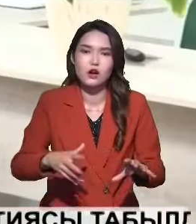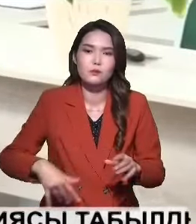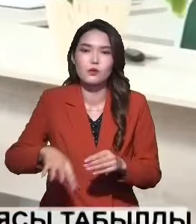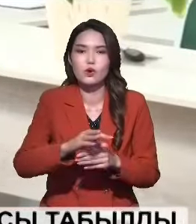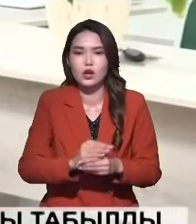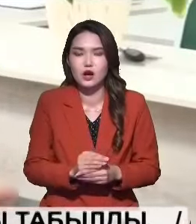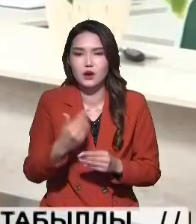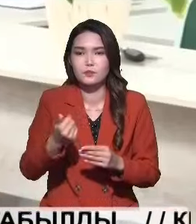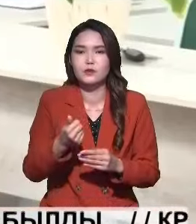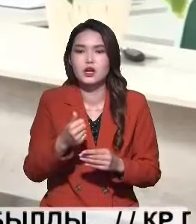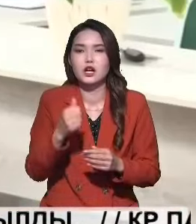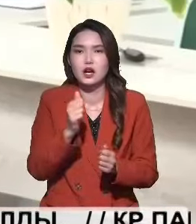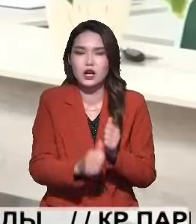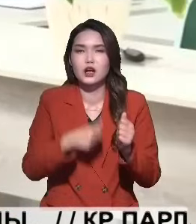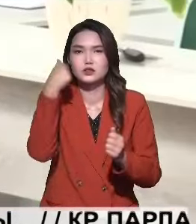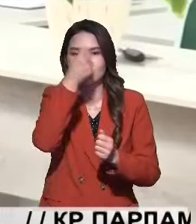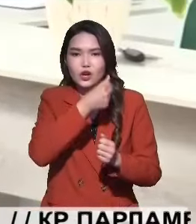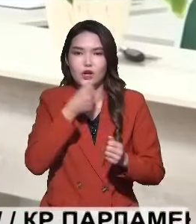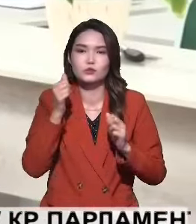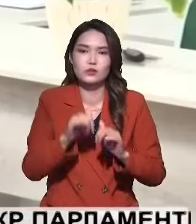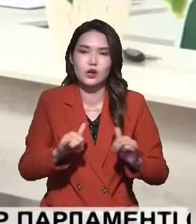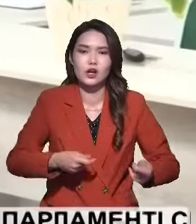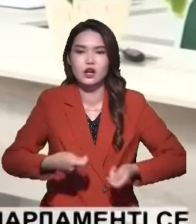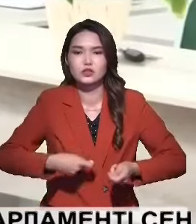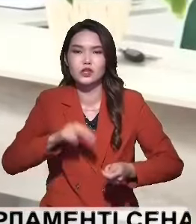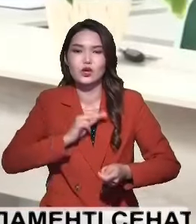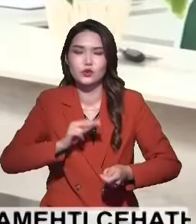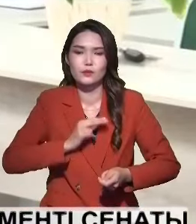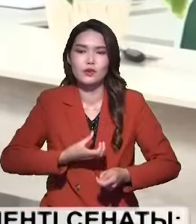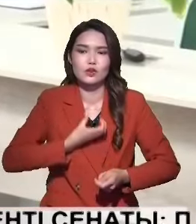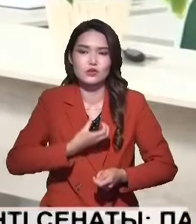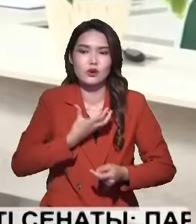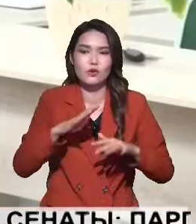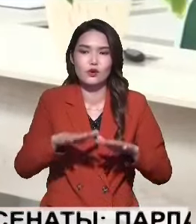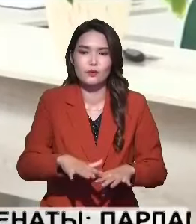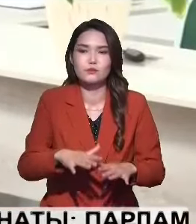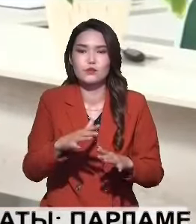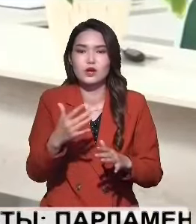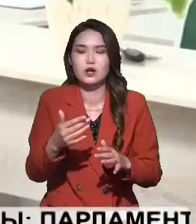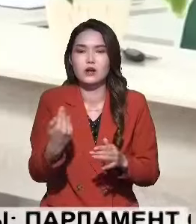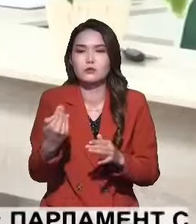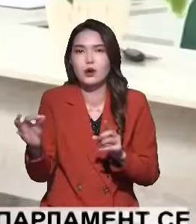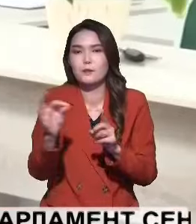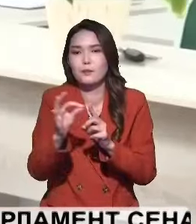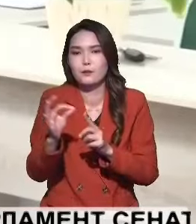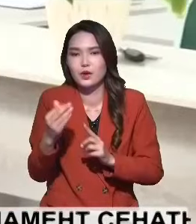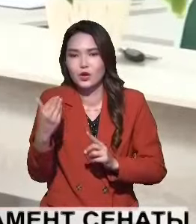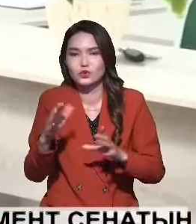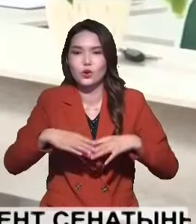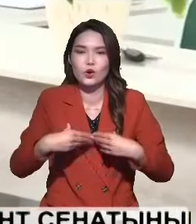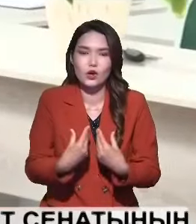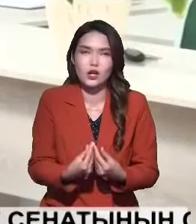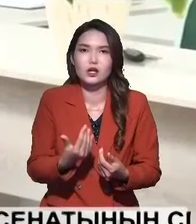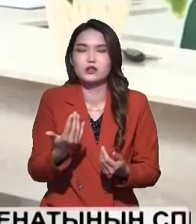сенімім жылдан жылға артқаннан кейін, неге мен сақтамасқа мүмкіншілігім келіп тұр деген мақсатпен отбасымызбен